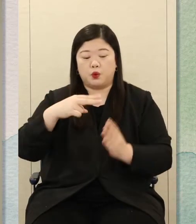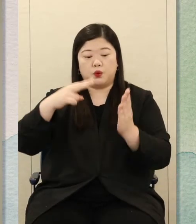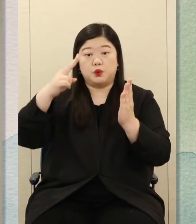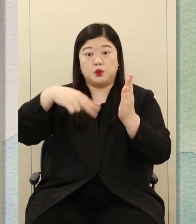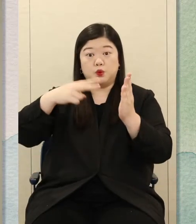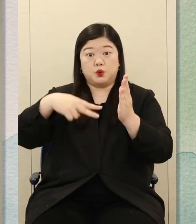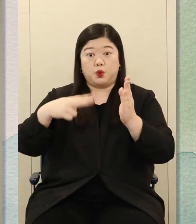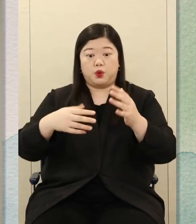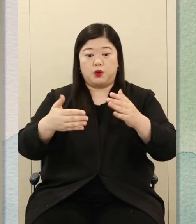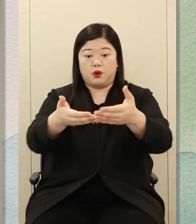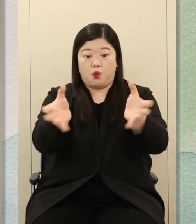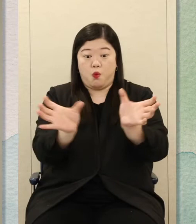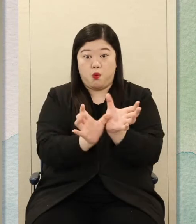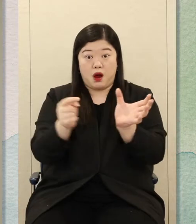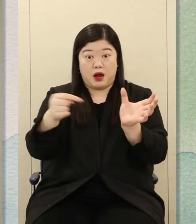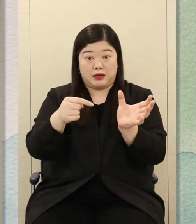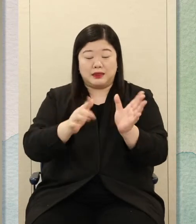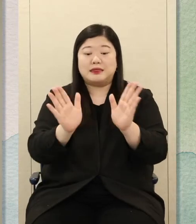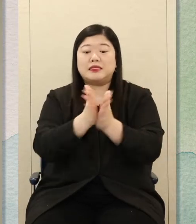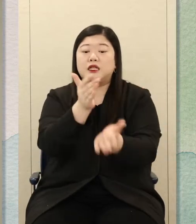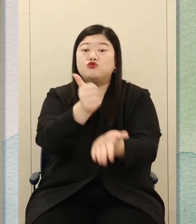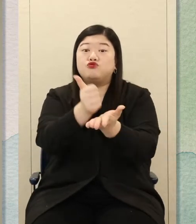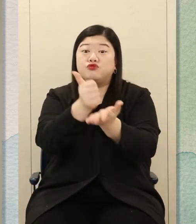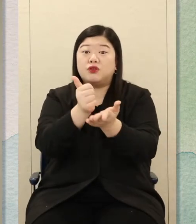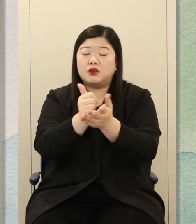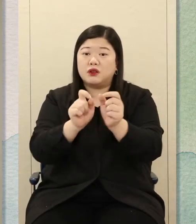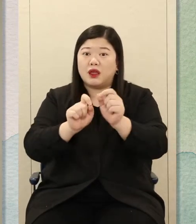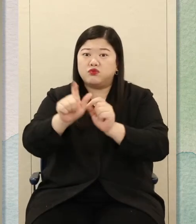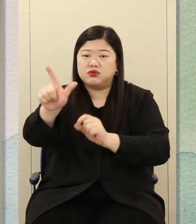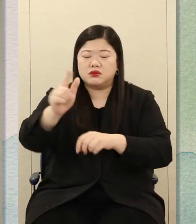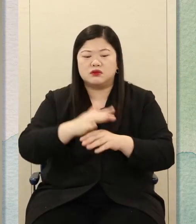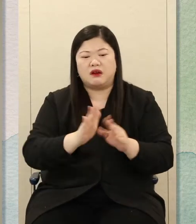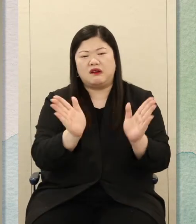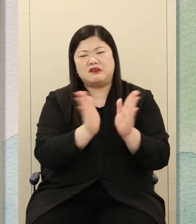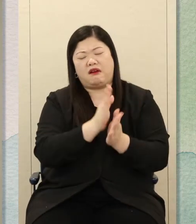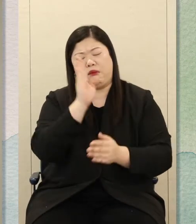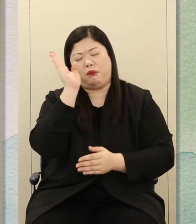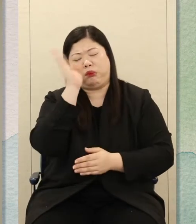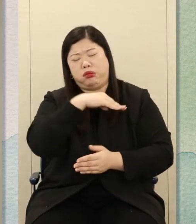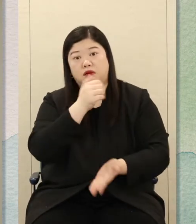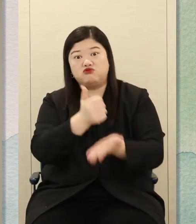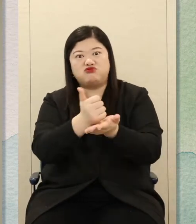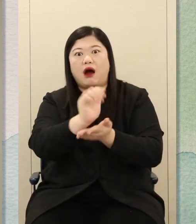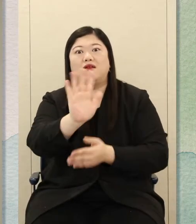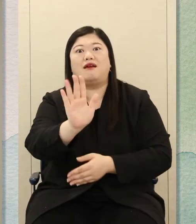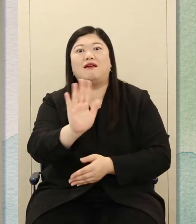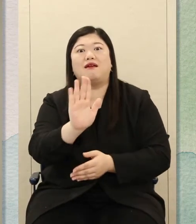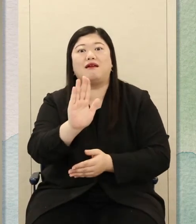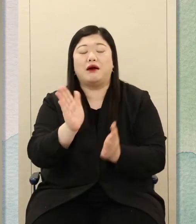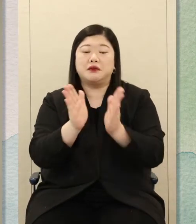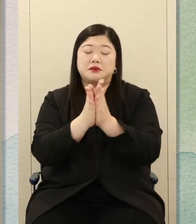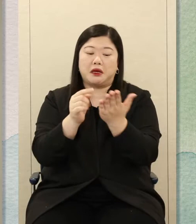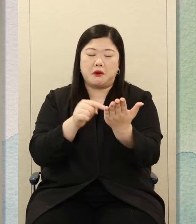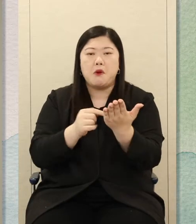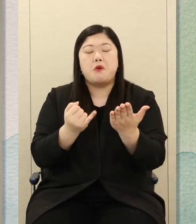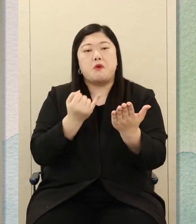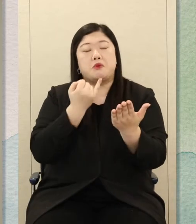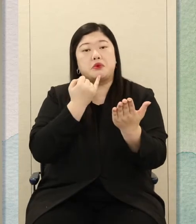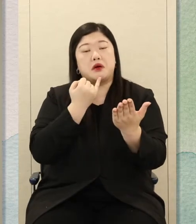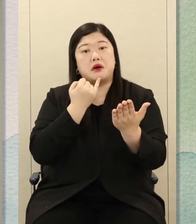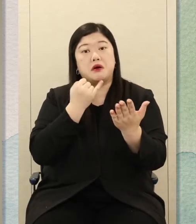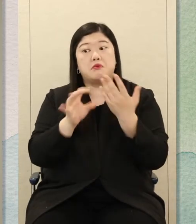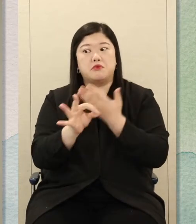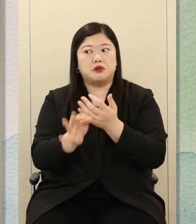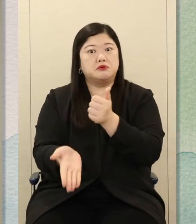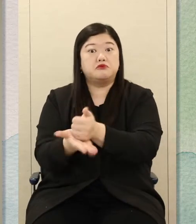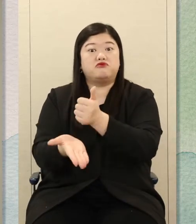책들은 대부분 다 좋은 책들이에요. 괜찮은 책들을 읽게 돼 있습니다. 왜? 너무 이상한 책 가져오면